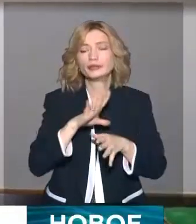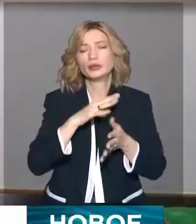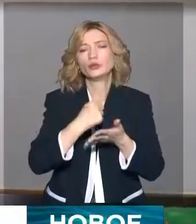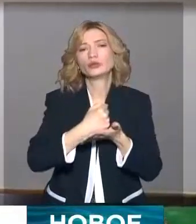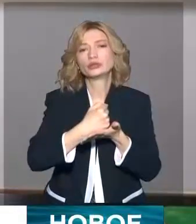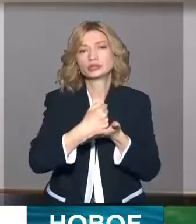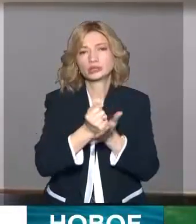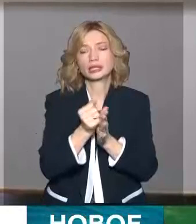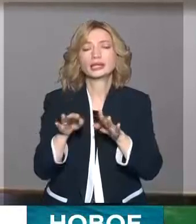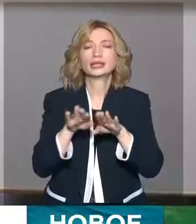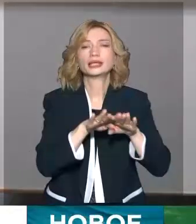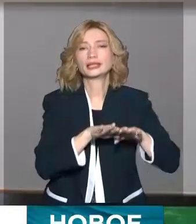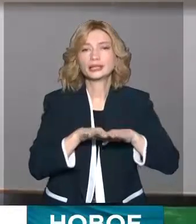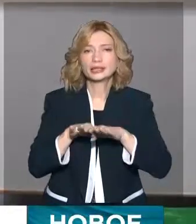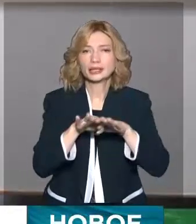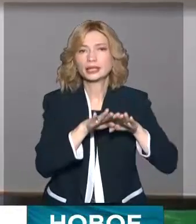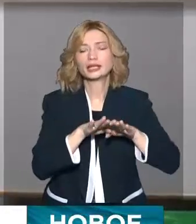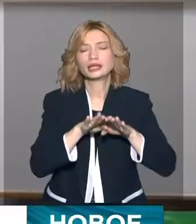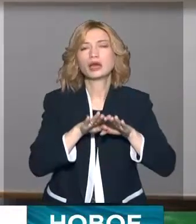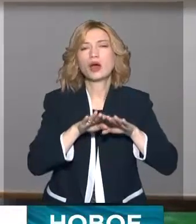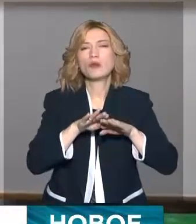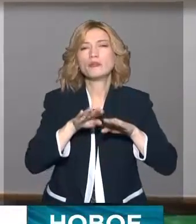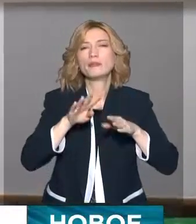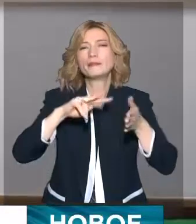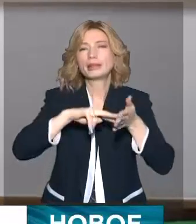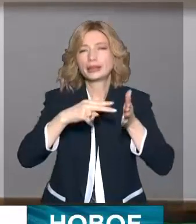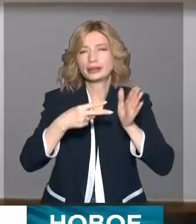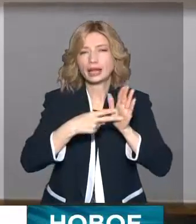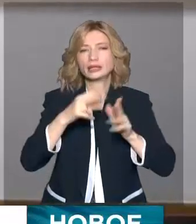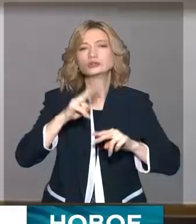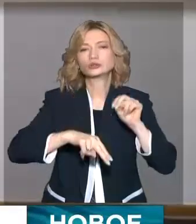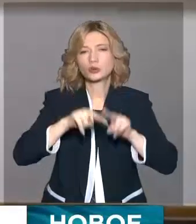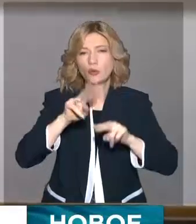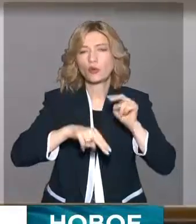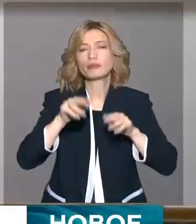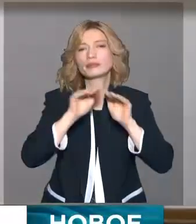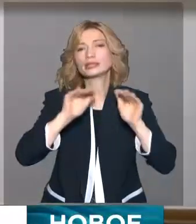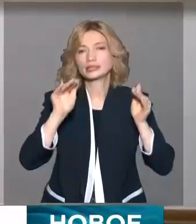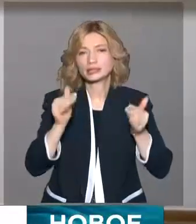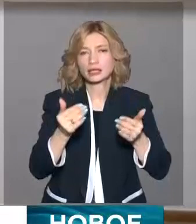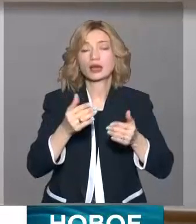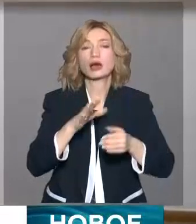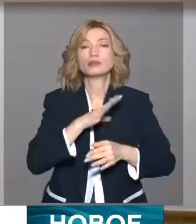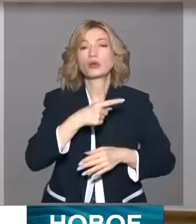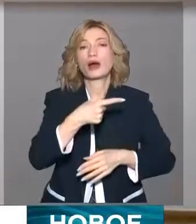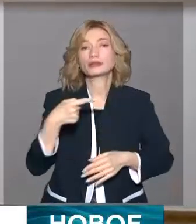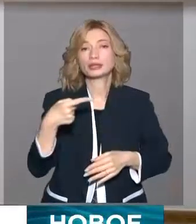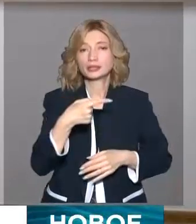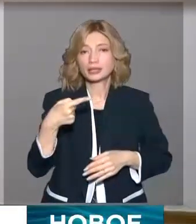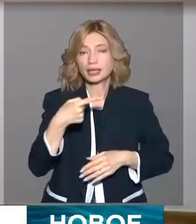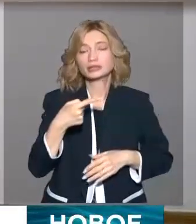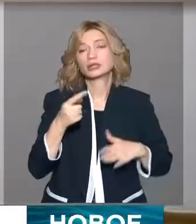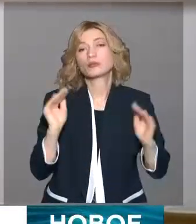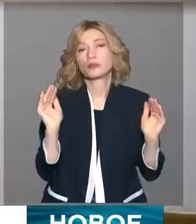утвержден единый проект строительства мечети. Было это одноэтажное небольшое здание. А